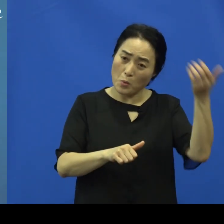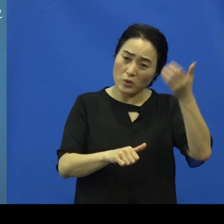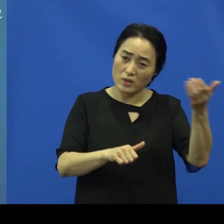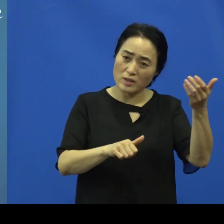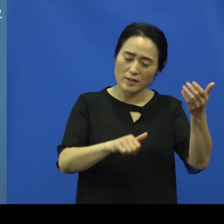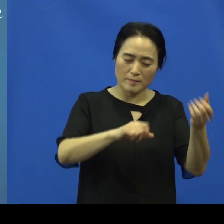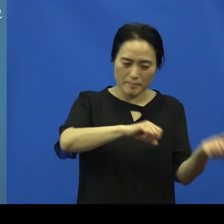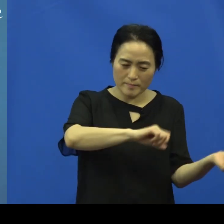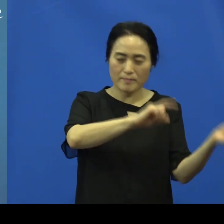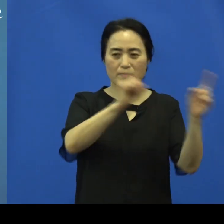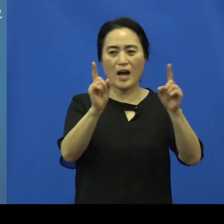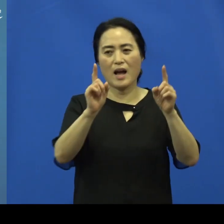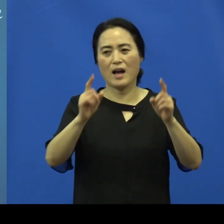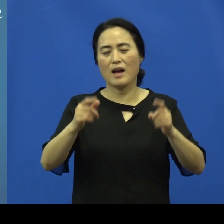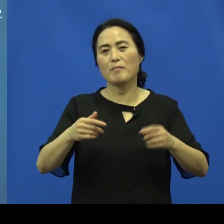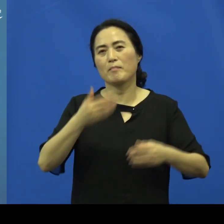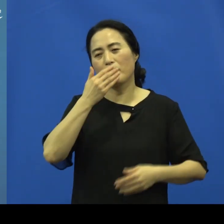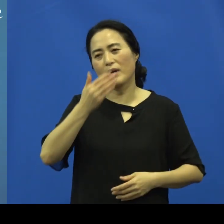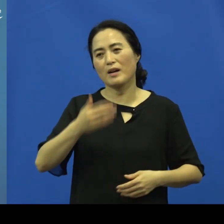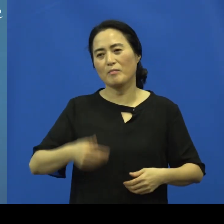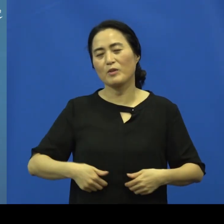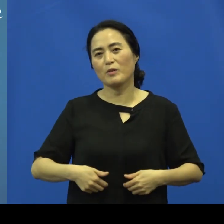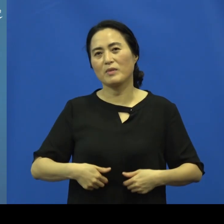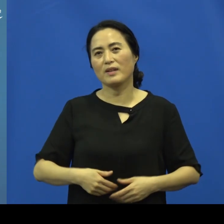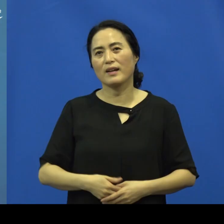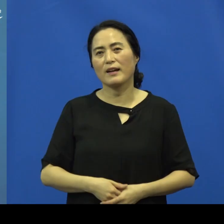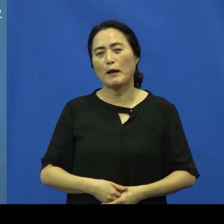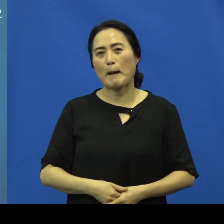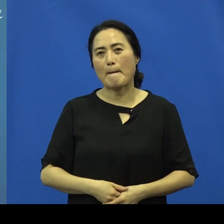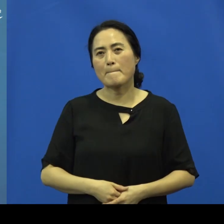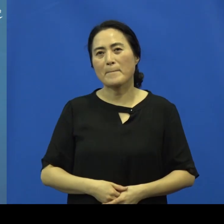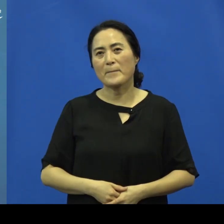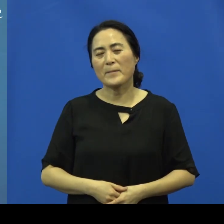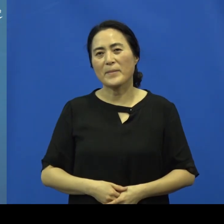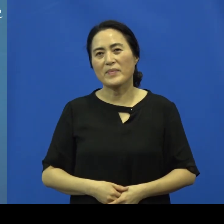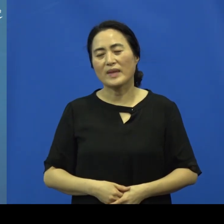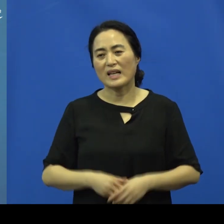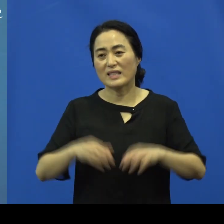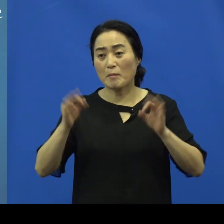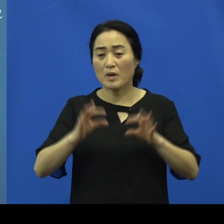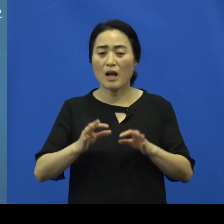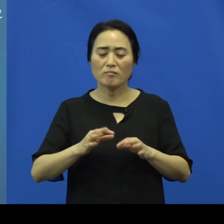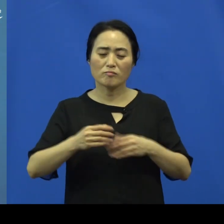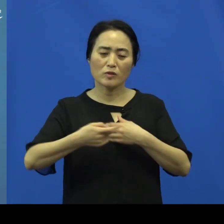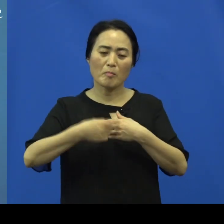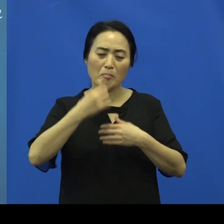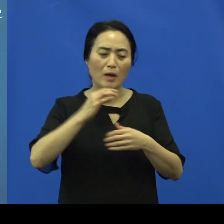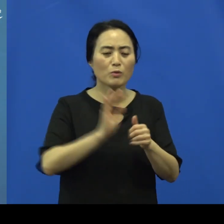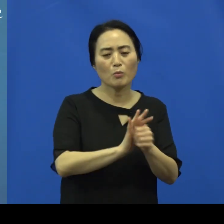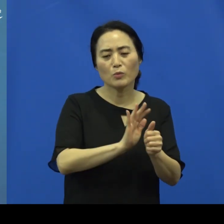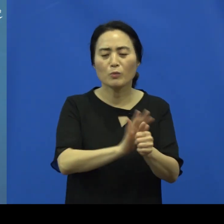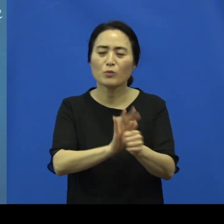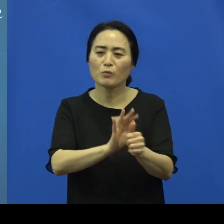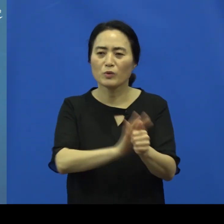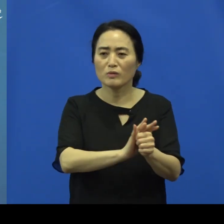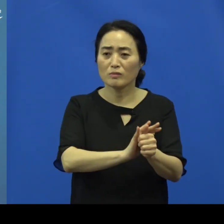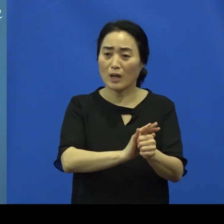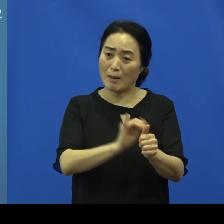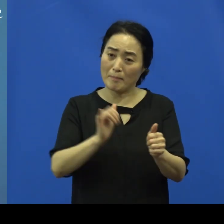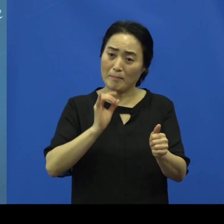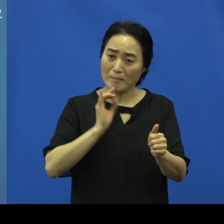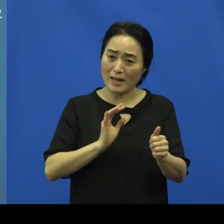것입니다. 누가 그런 일을 하는 것입니까? 그냥 잠시 그냥 돕는 정도, 그냥 상담하는 정도가 아니고